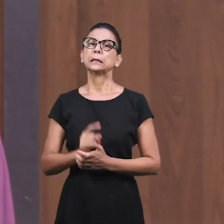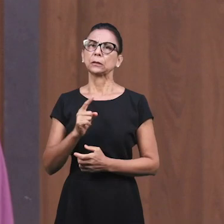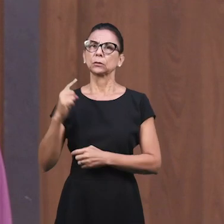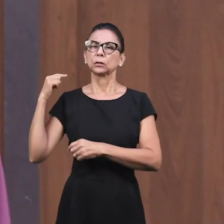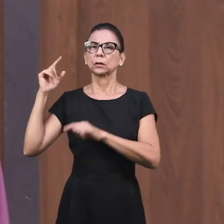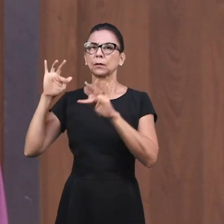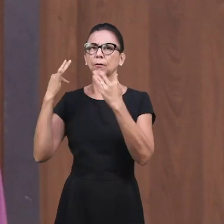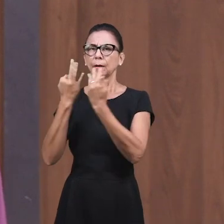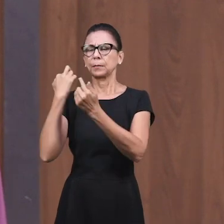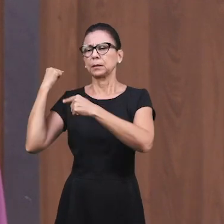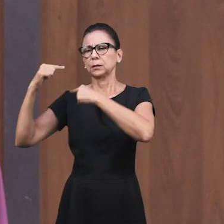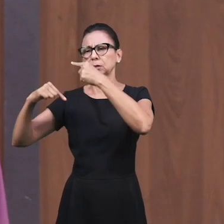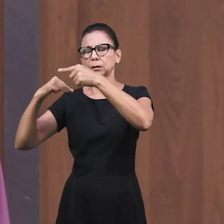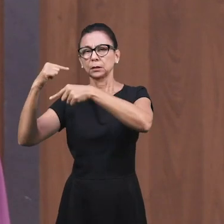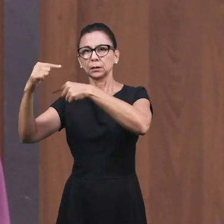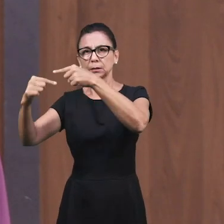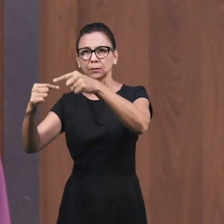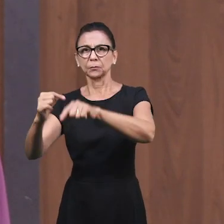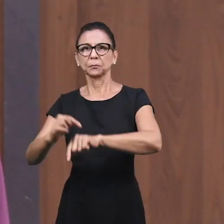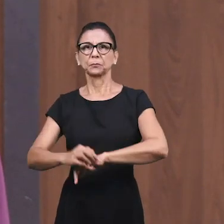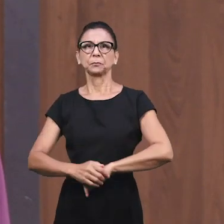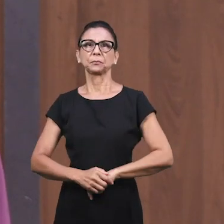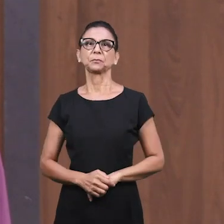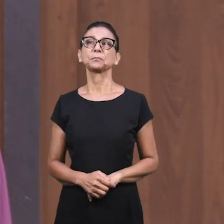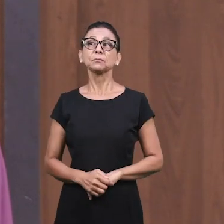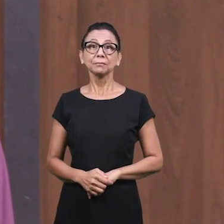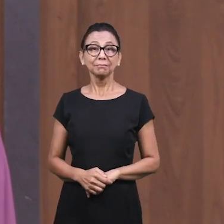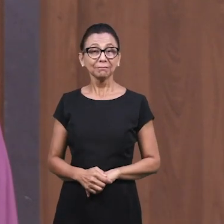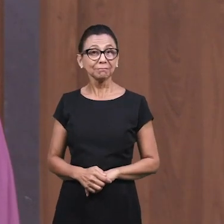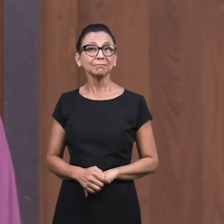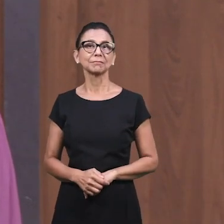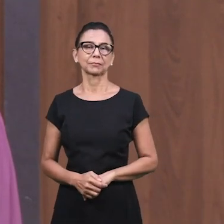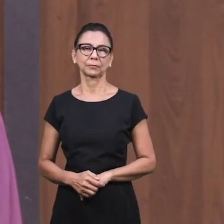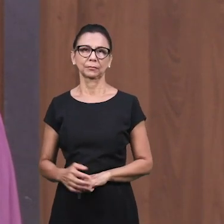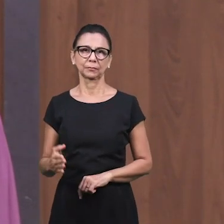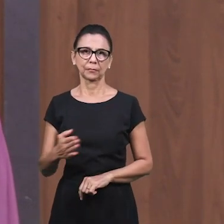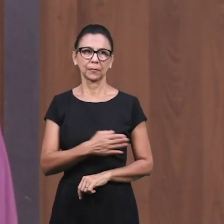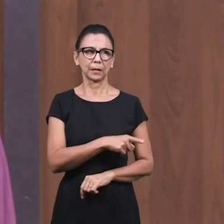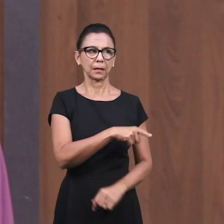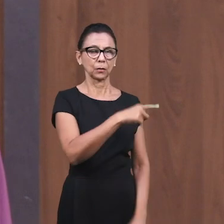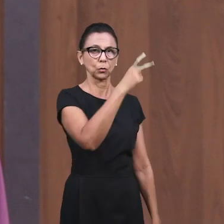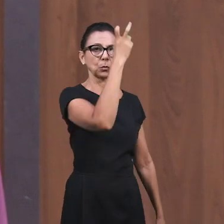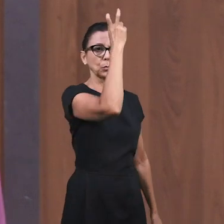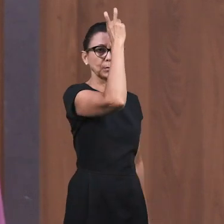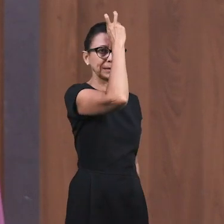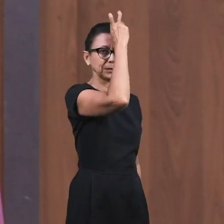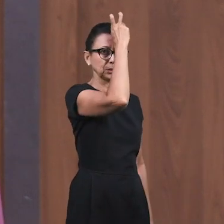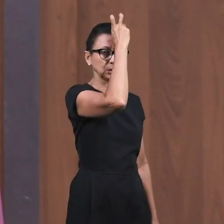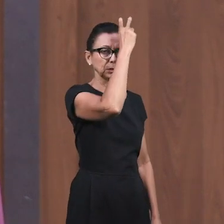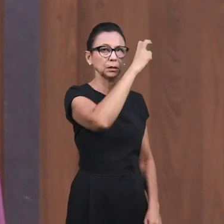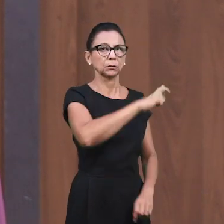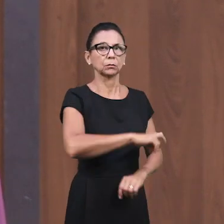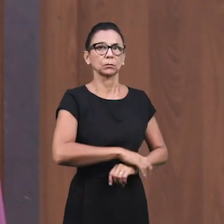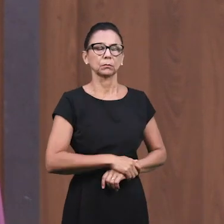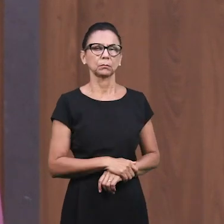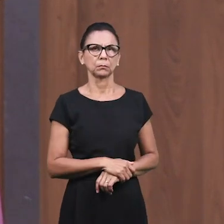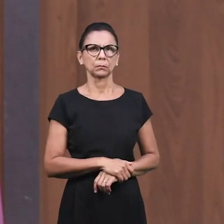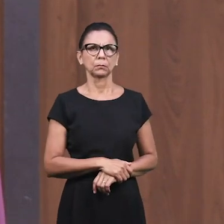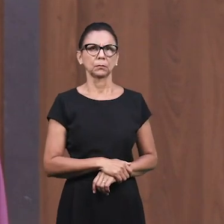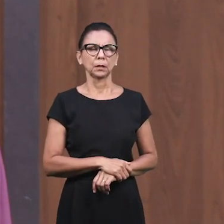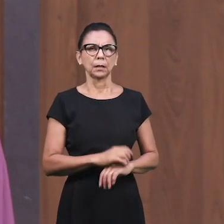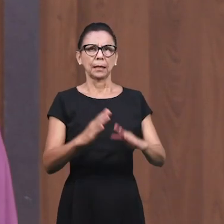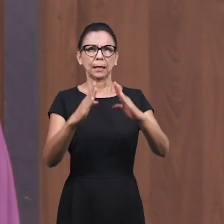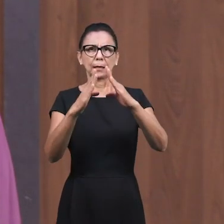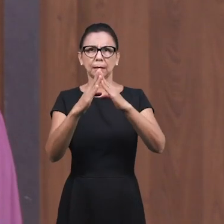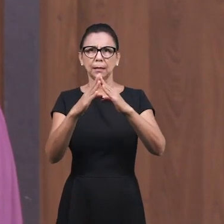Quand le Seigneur passait à minuit, il allait regarder les portes des maisons. Celles qui auraient